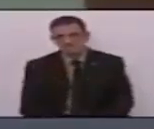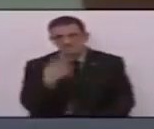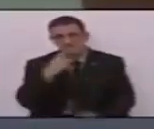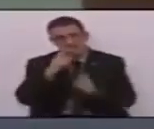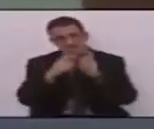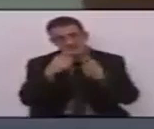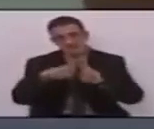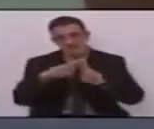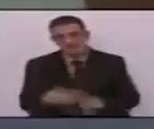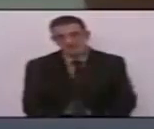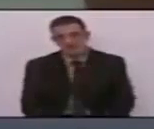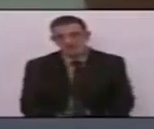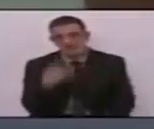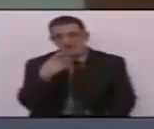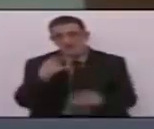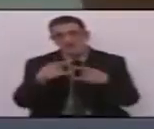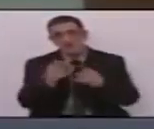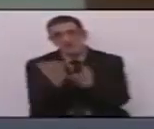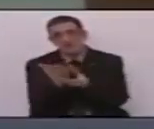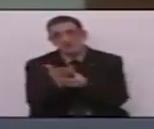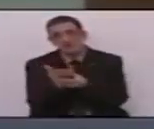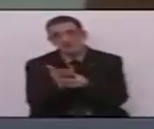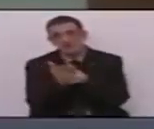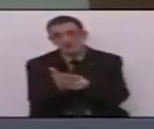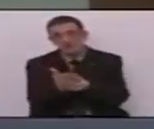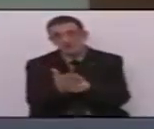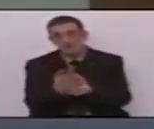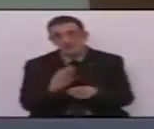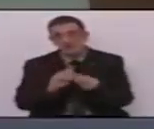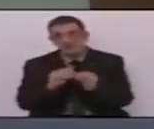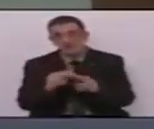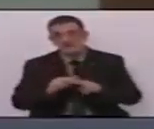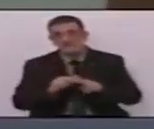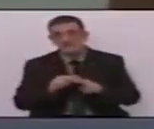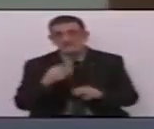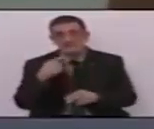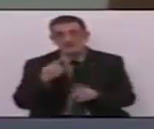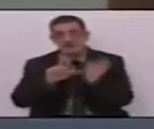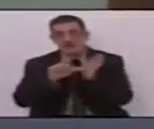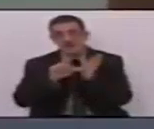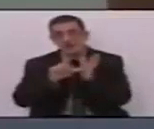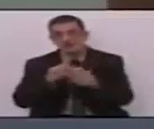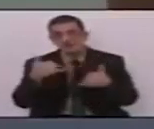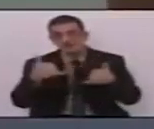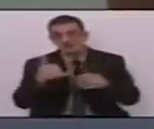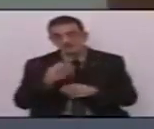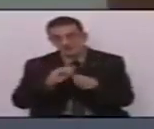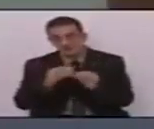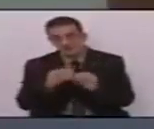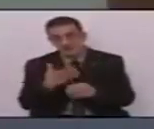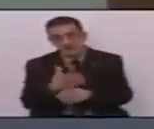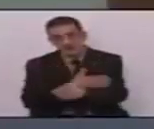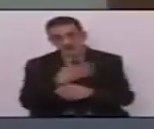حتجاوبونا عليها. متى يتم إعادة النظر في دفتر الشروط الذي يحتوي على فراغ قانوني كبير لكي يجبر هذه المصانع على الالتزام بكل